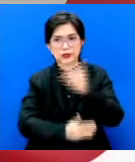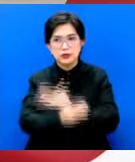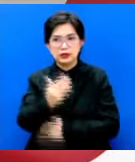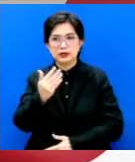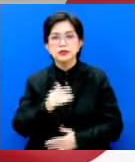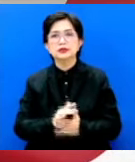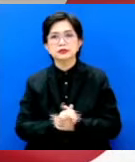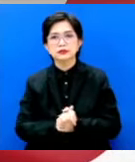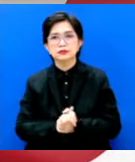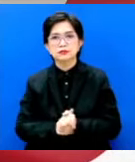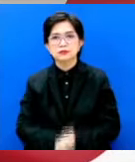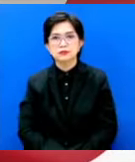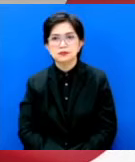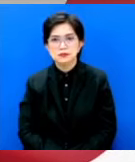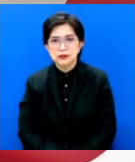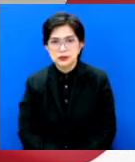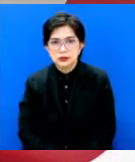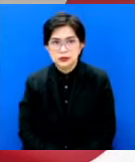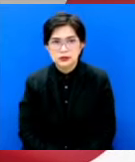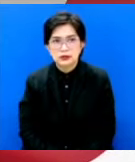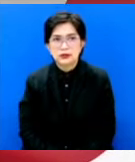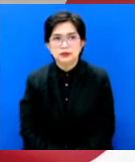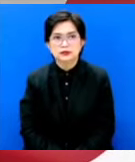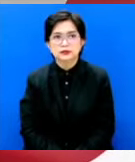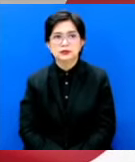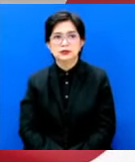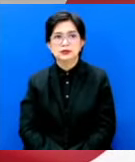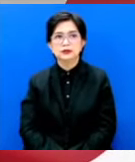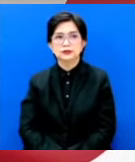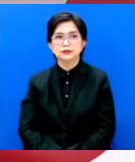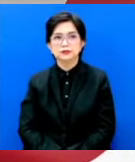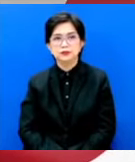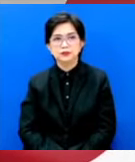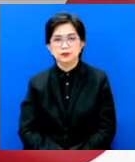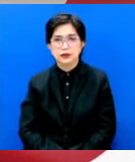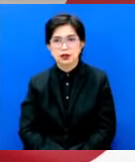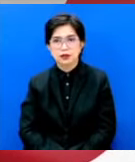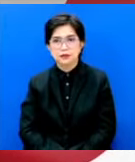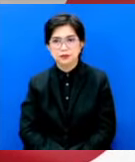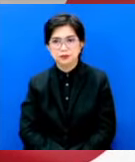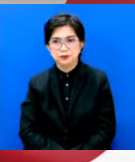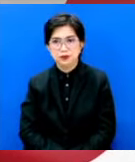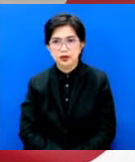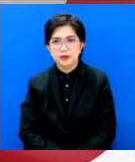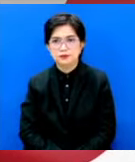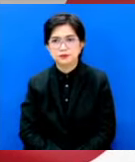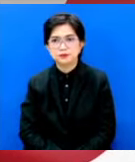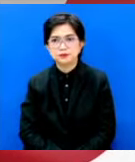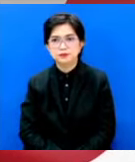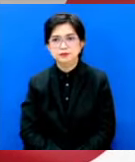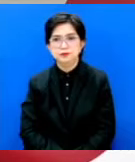nilainya.Terimakasih. Baik,silakanjawabpasangankandidat nomor3.Andapunyawaktu1menit.